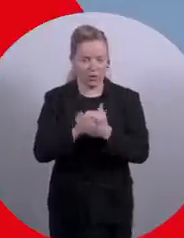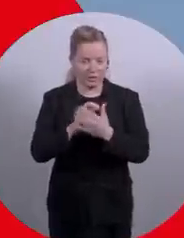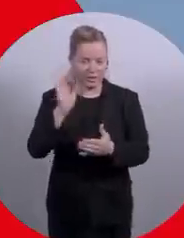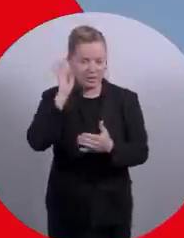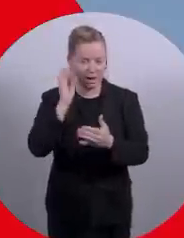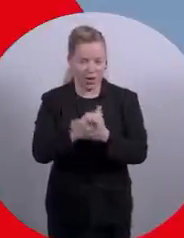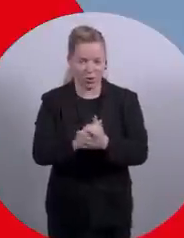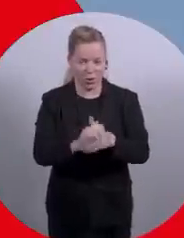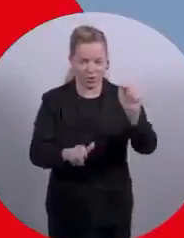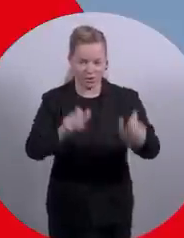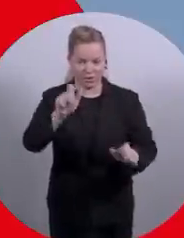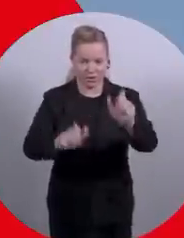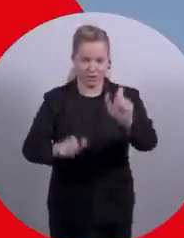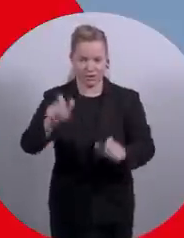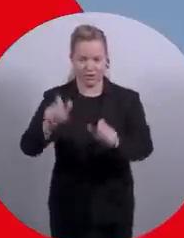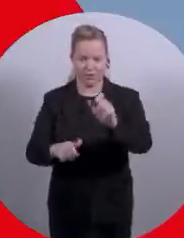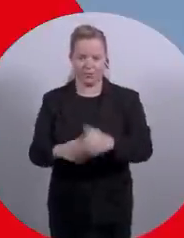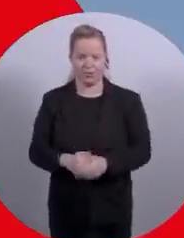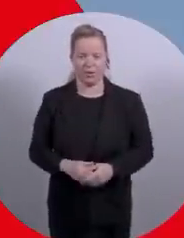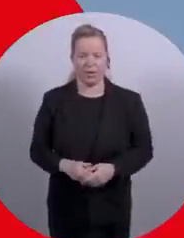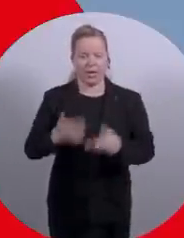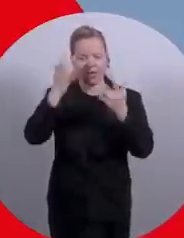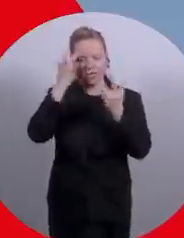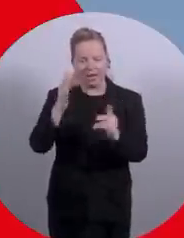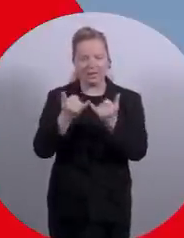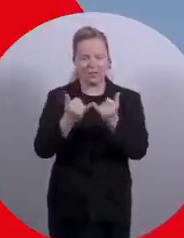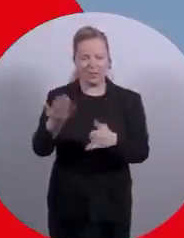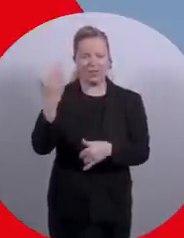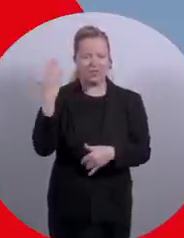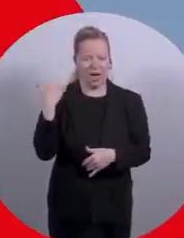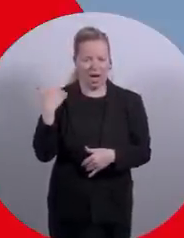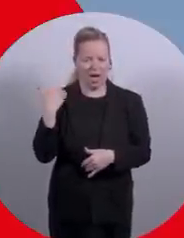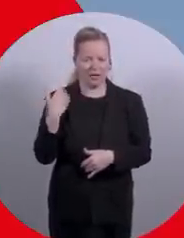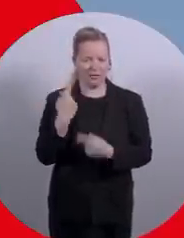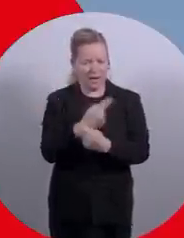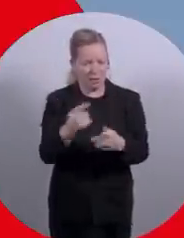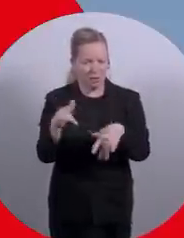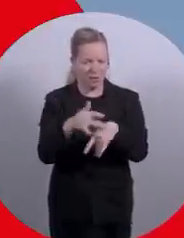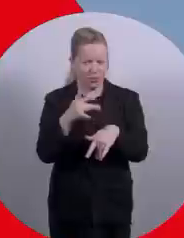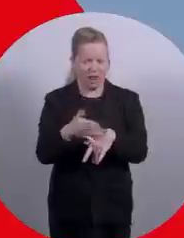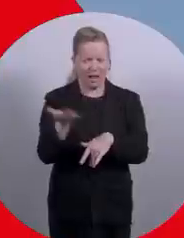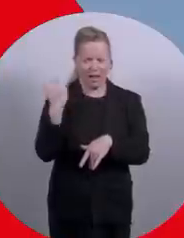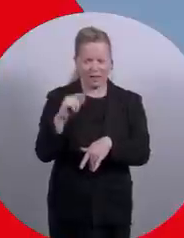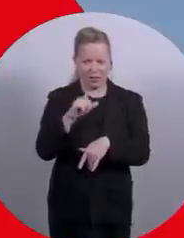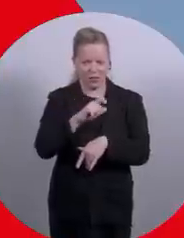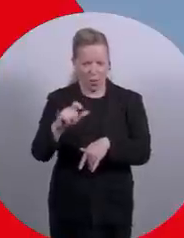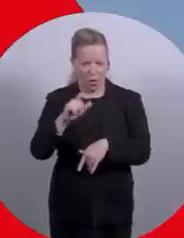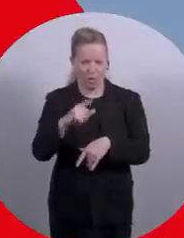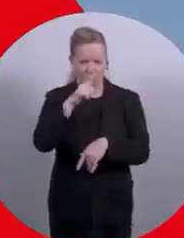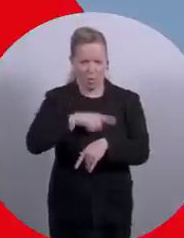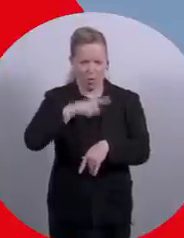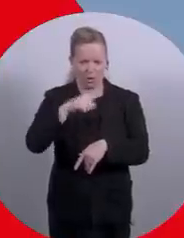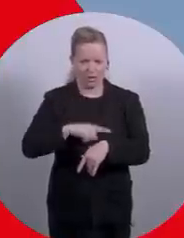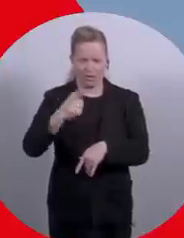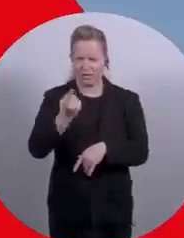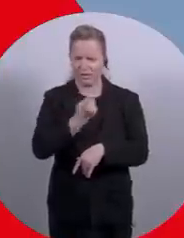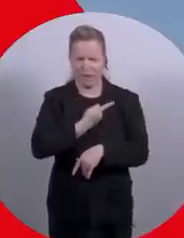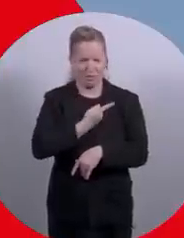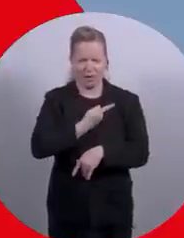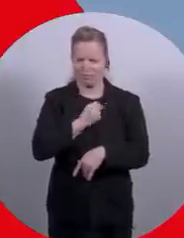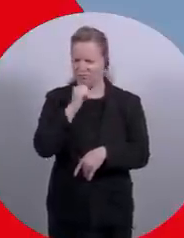ich weiß jetzt nicht wie es Euch in den letzten Wochen und Monaten gegangen ist mir ist das nicht gut gegangen